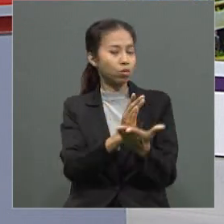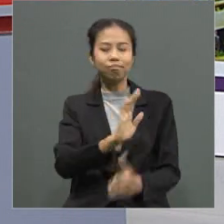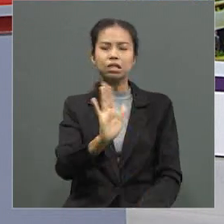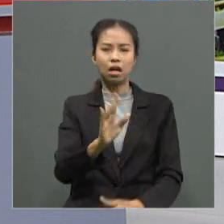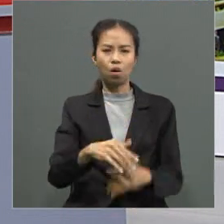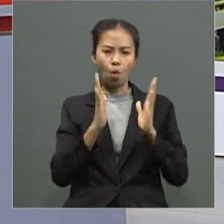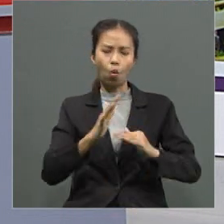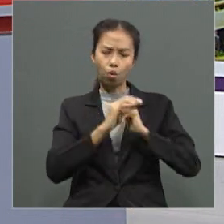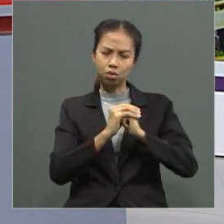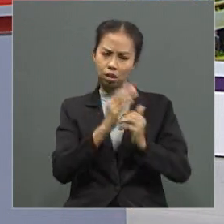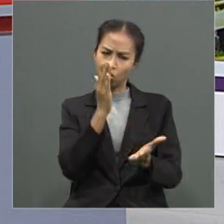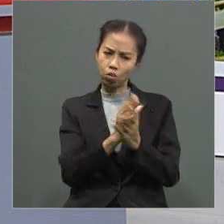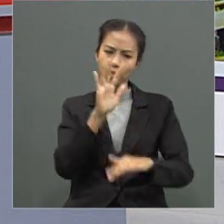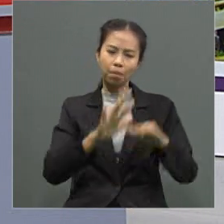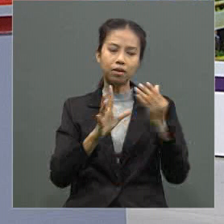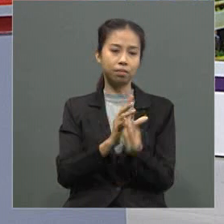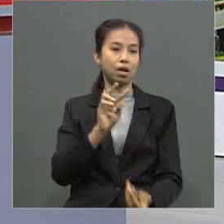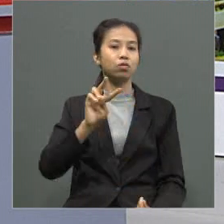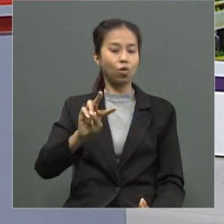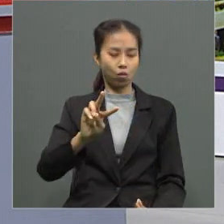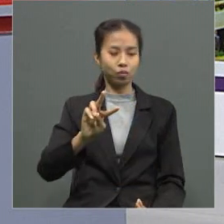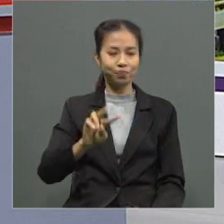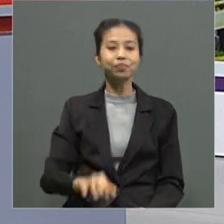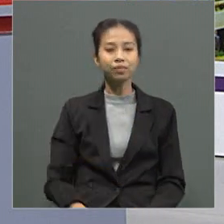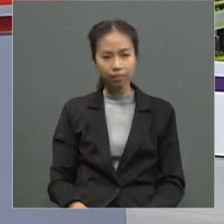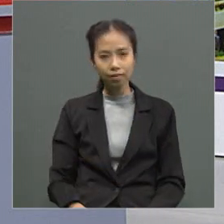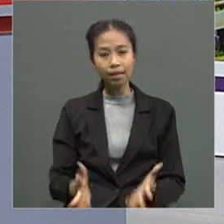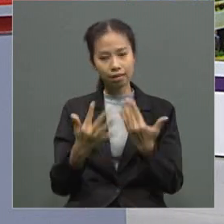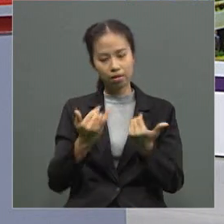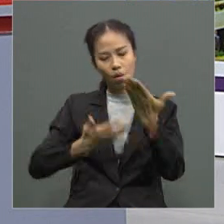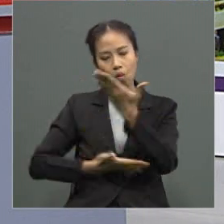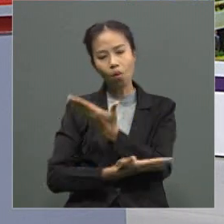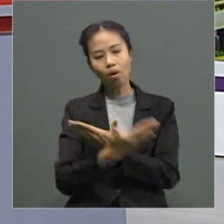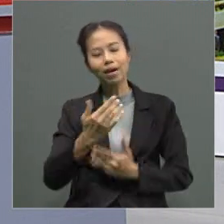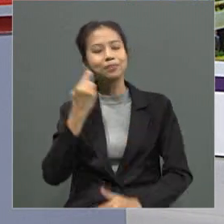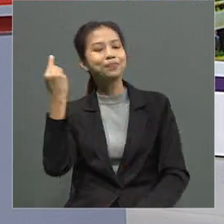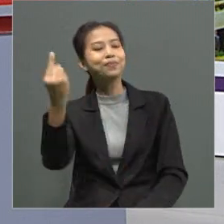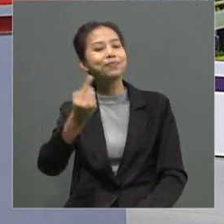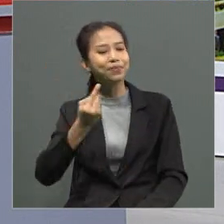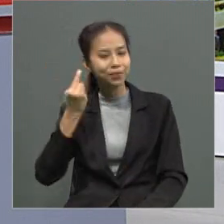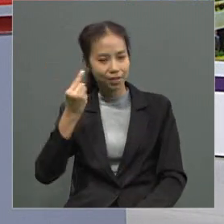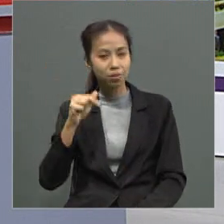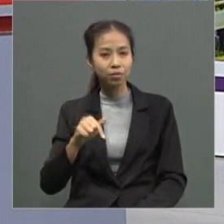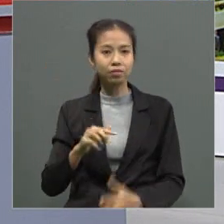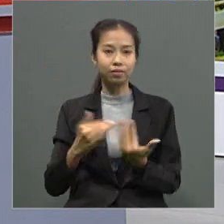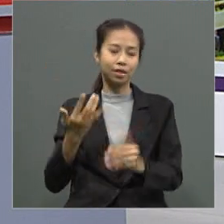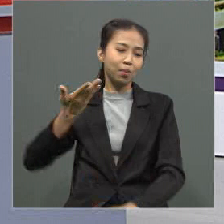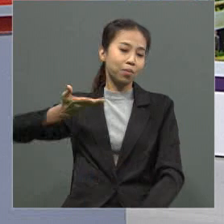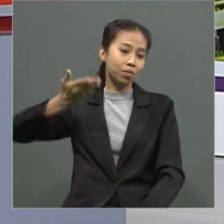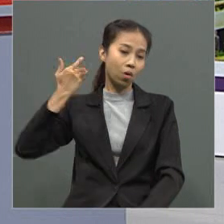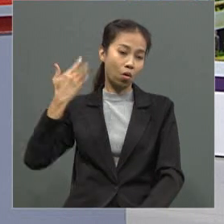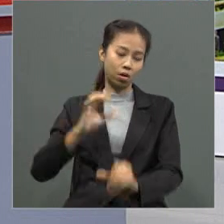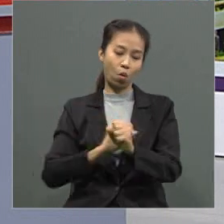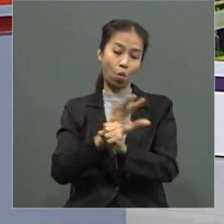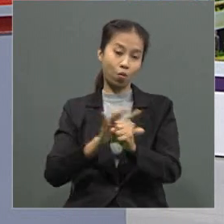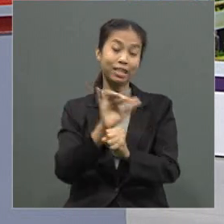โอ้โหหยุดกันถึงประมาณ 2สัปดาห์ด้วยกันตรงนี้แหละค่ะมันก็จะเป็นโอกาสในการท่องเที่ยวของบ้านเราด้วยนะคะก่อนโควิด-199เนี่ยนักท่อง